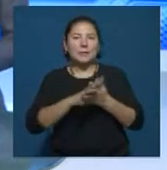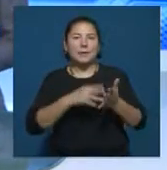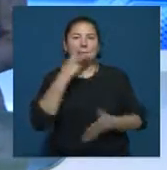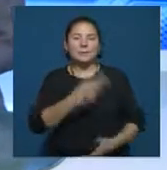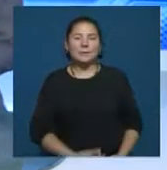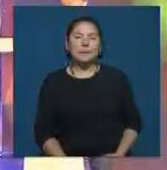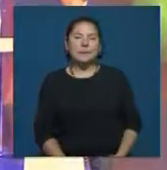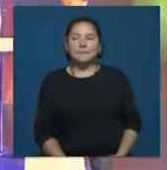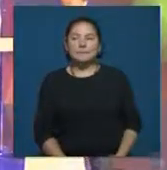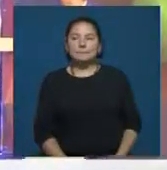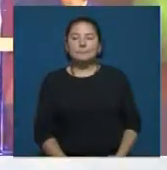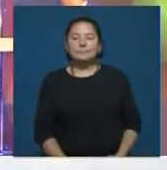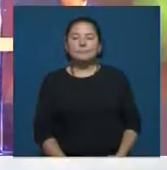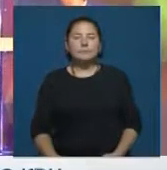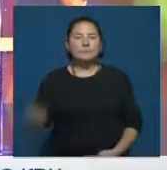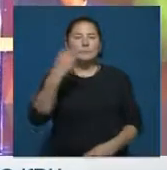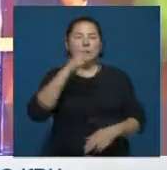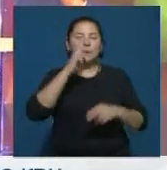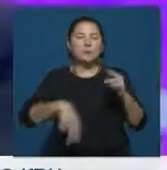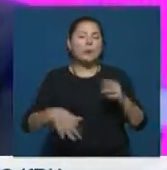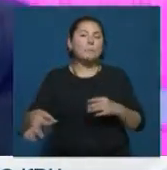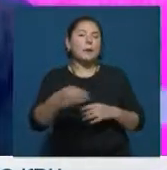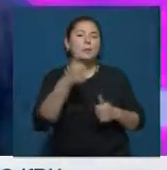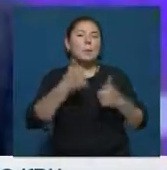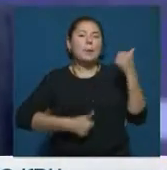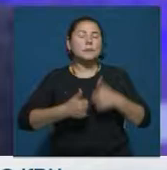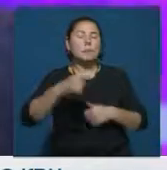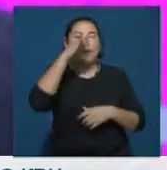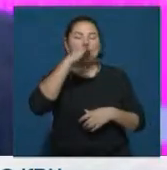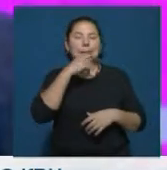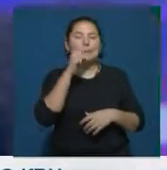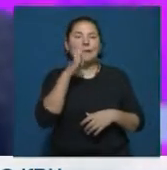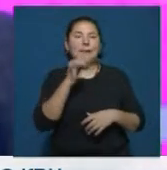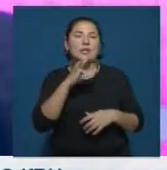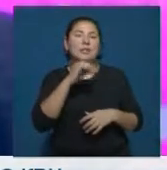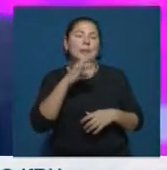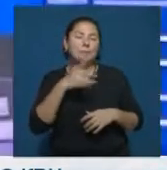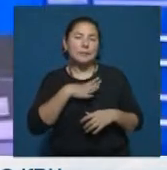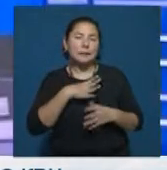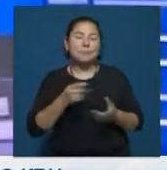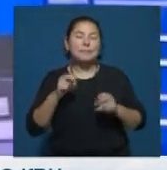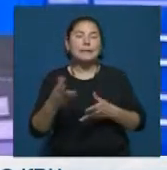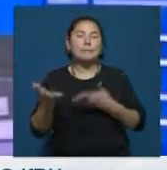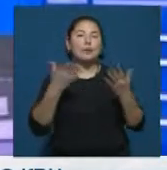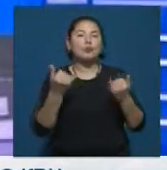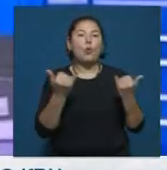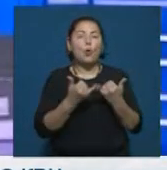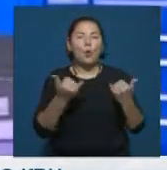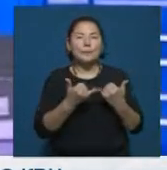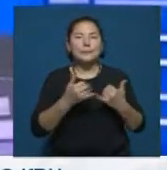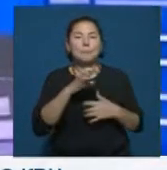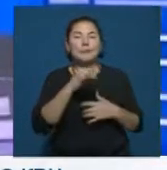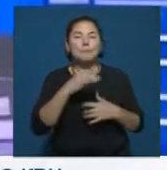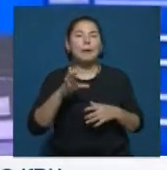коллег. В Актау завершился областное первенство по казахскому КВН «Жайдарман». Специально приглашенный гость, участник команды